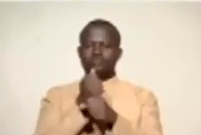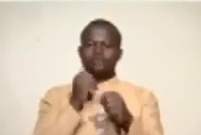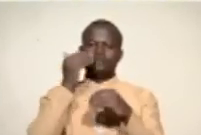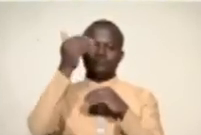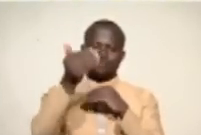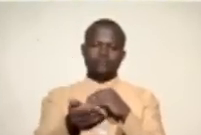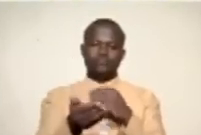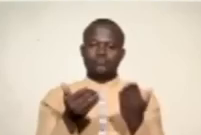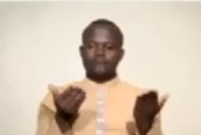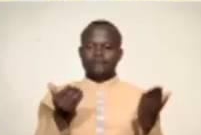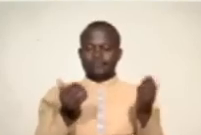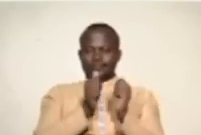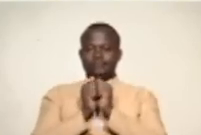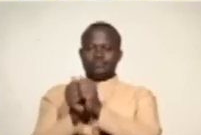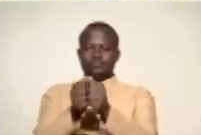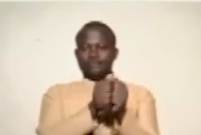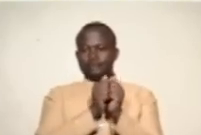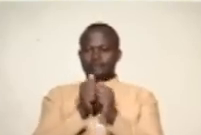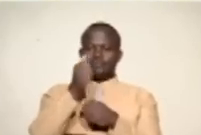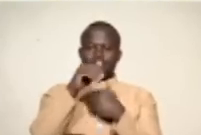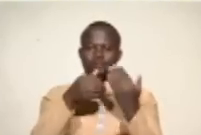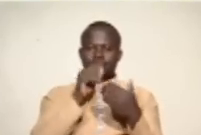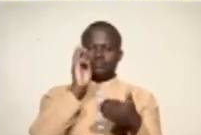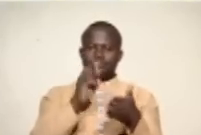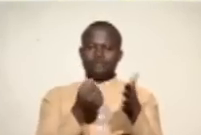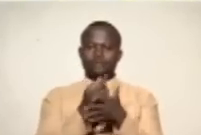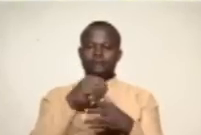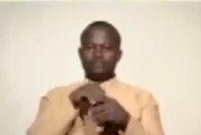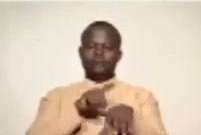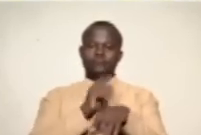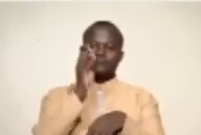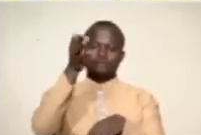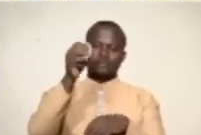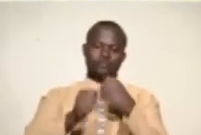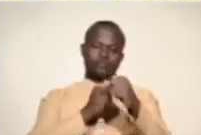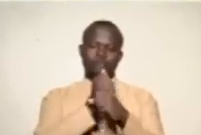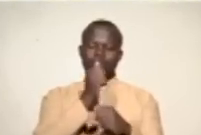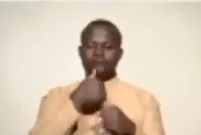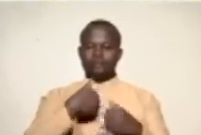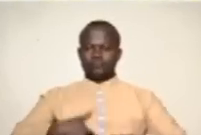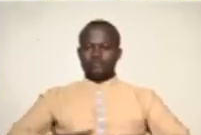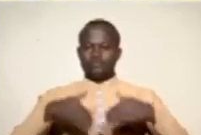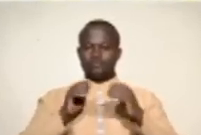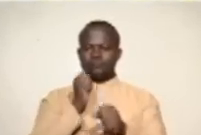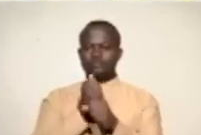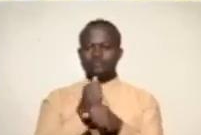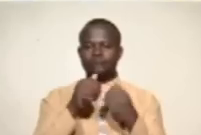noneho hamwe n'ibyo ngibyo bizatuma mu gihe kizaza umwaka utaha tuzadufite urubyiruko rukora rwa rubyiruko rudakora